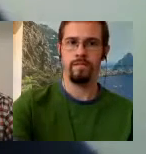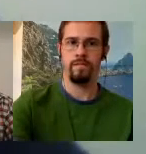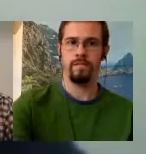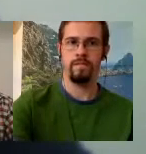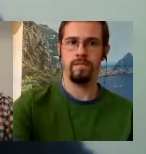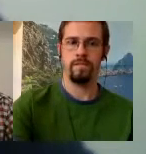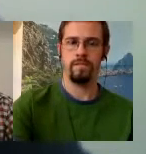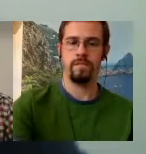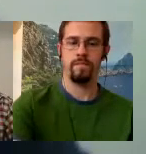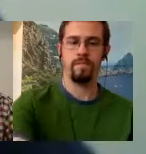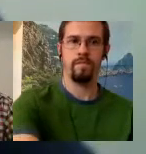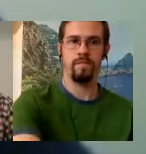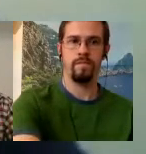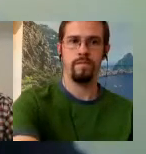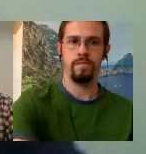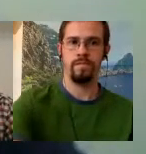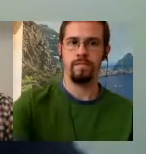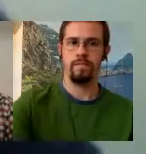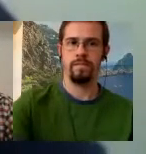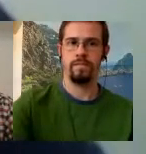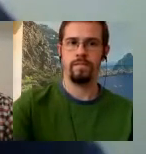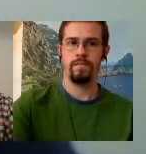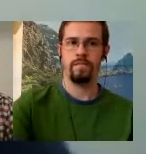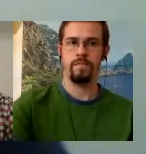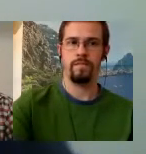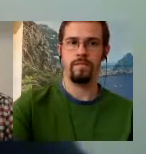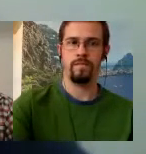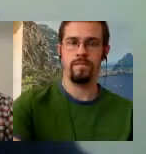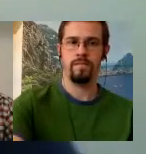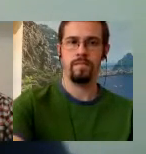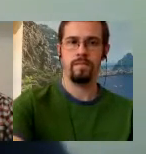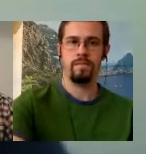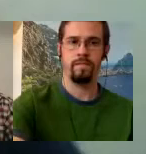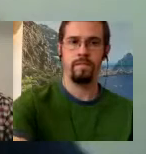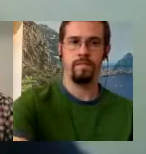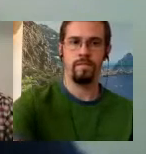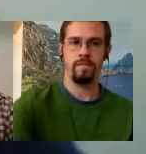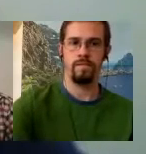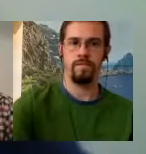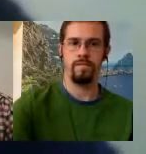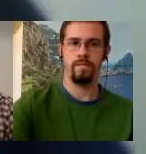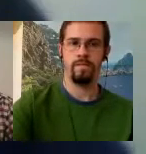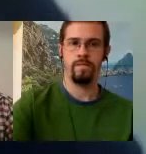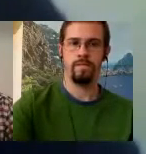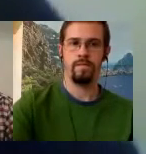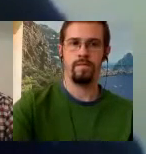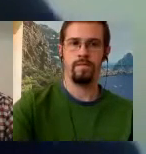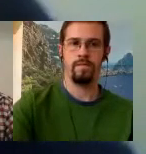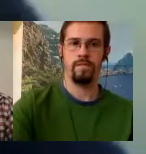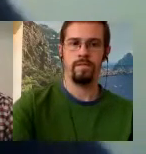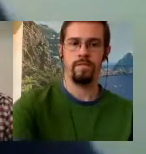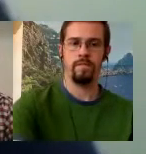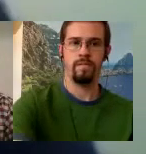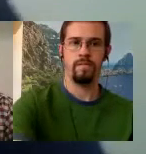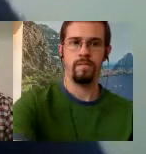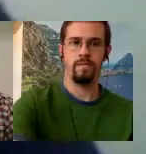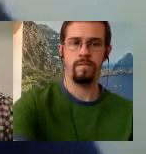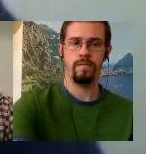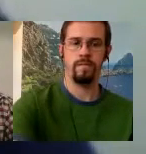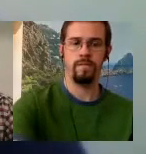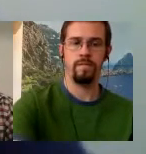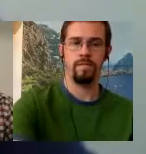تعلمنا هذه طريقة جديدة نحن نفهم. كانوا يبكون عندما تكون طريقتهم